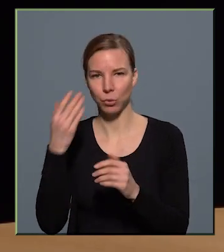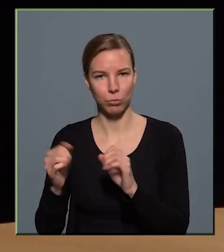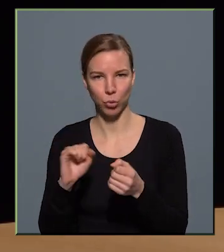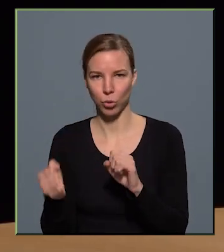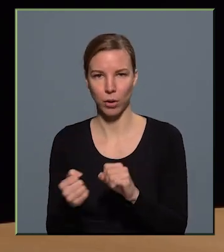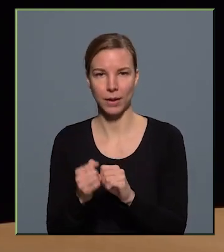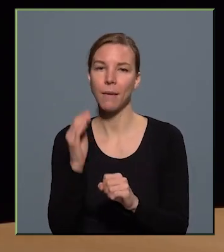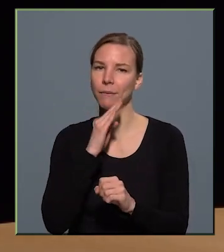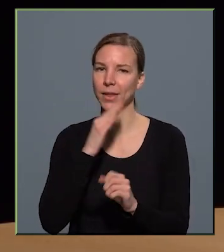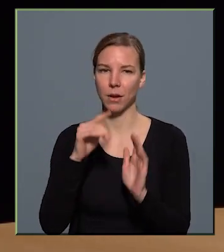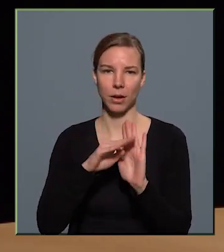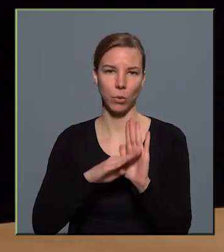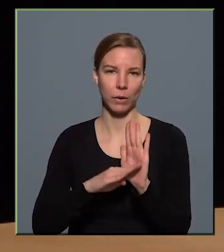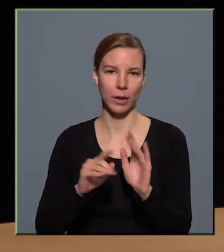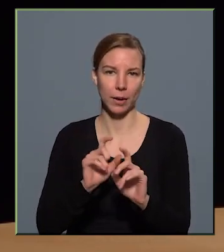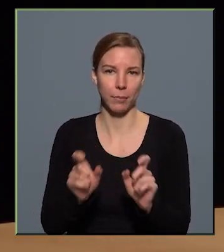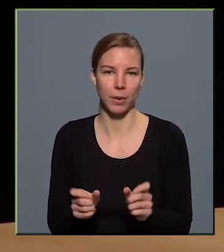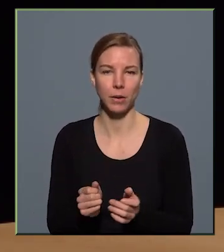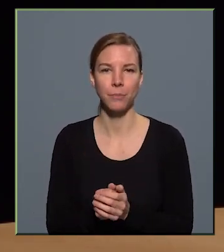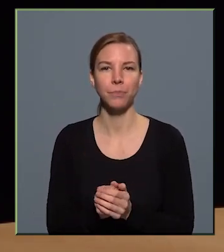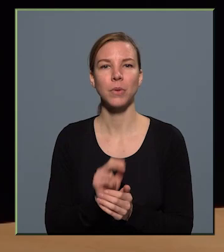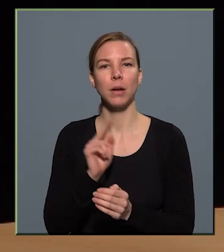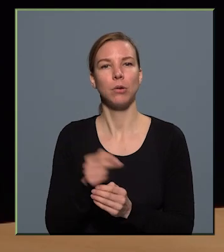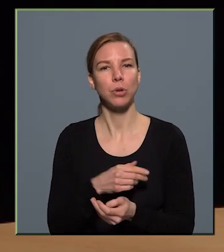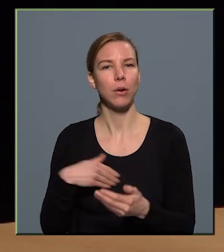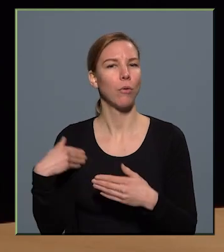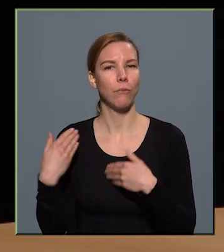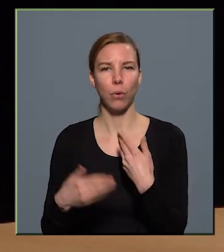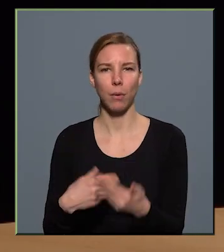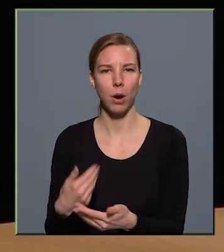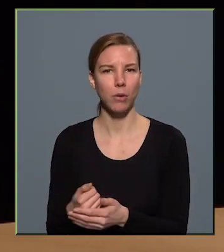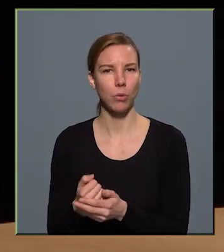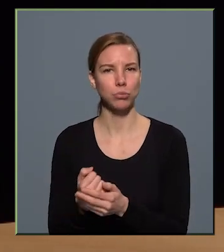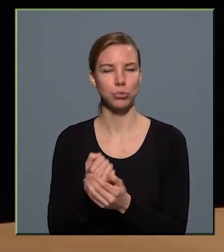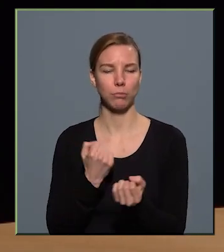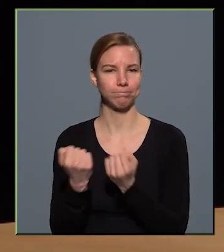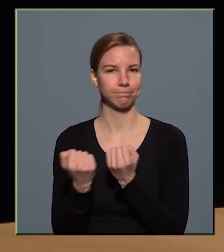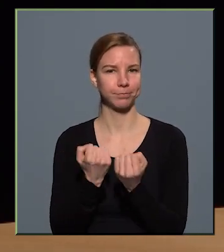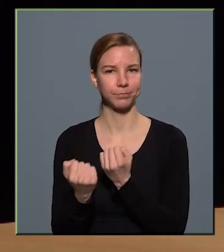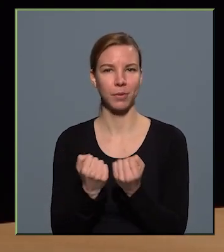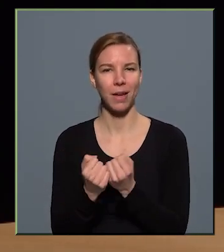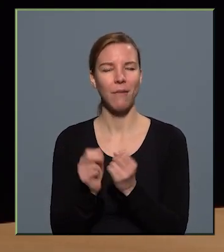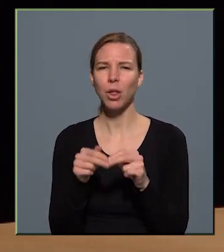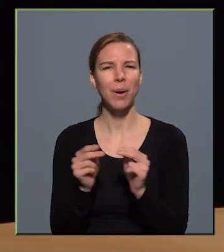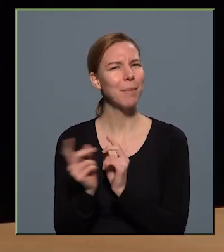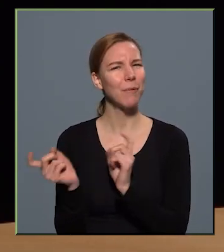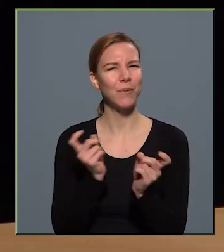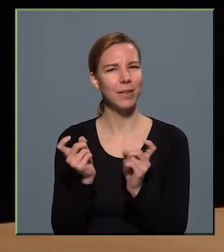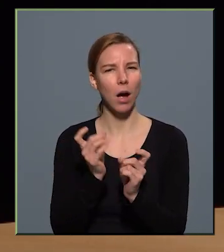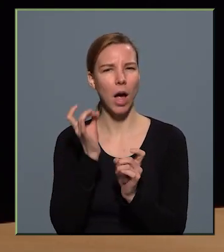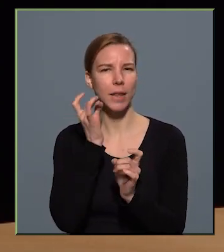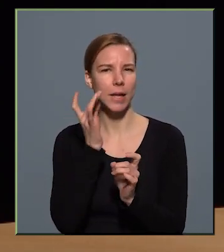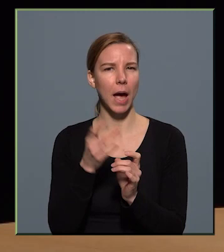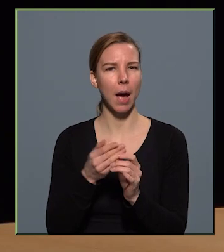törvények. És erről gyakorlatilag azóta folyamatosan egyrészt folyik a diskurzus, nem mondanék vitát, mert hogy ez szerintem